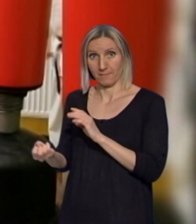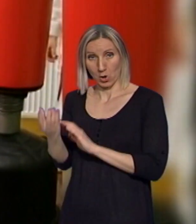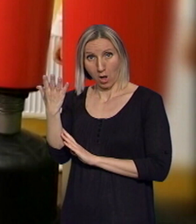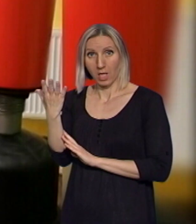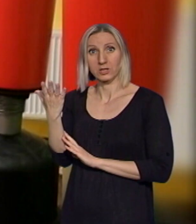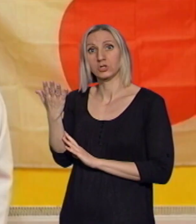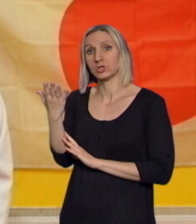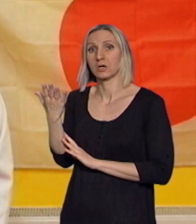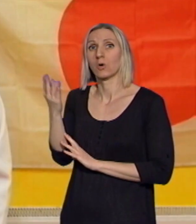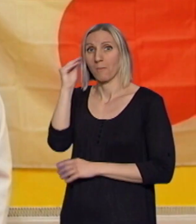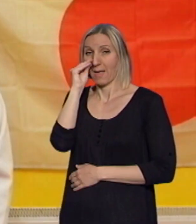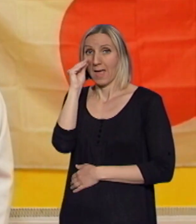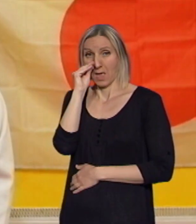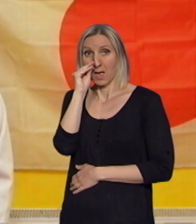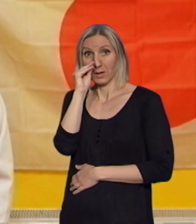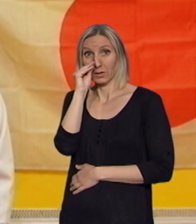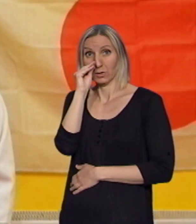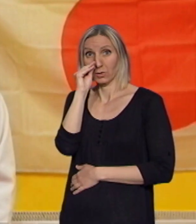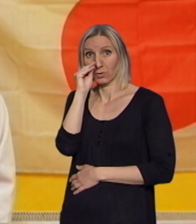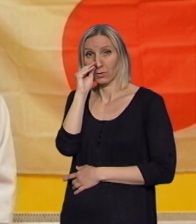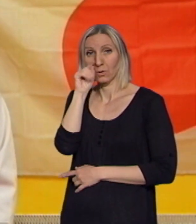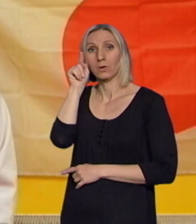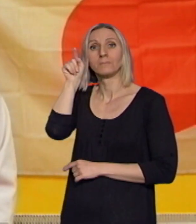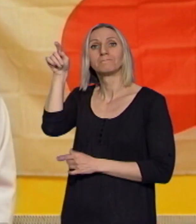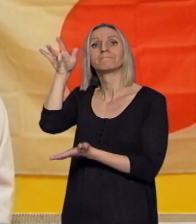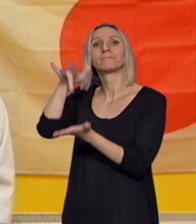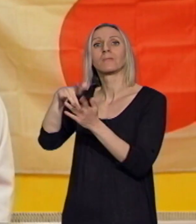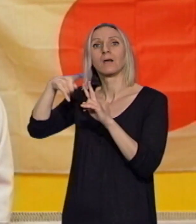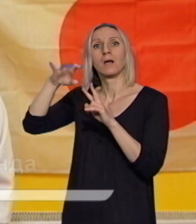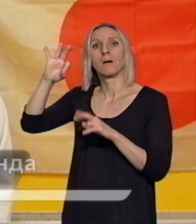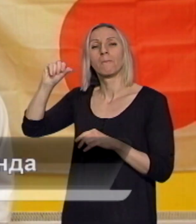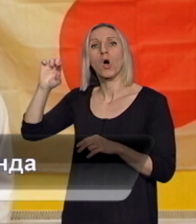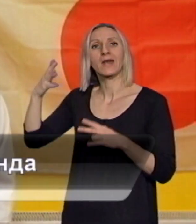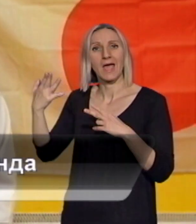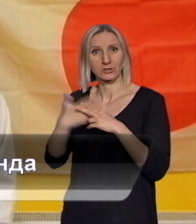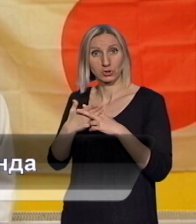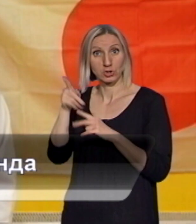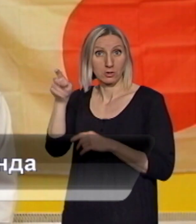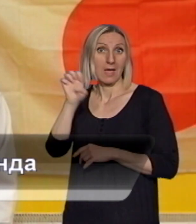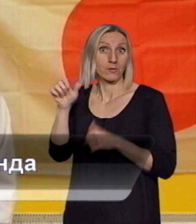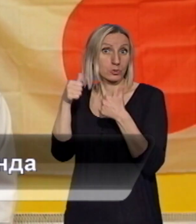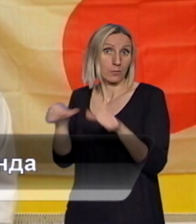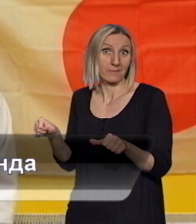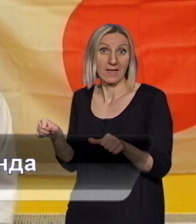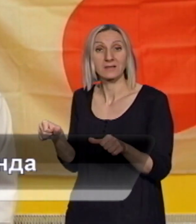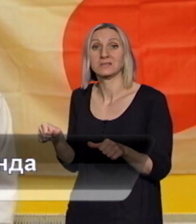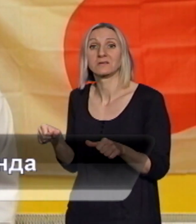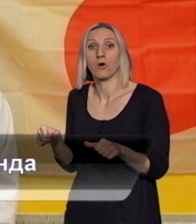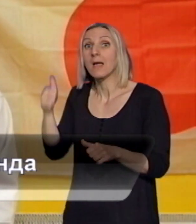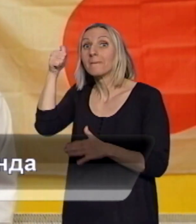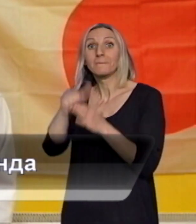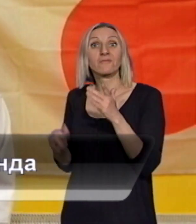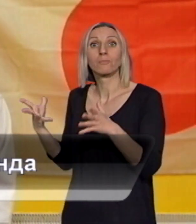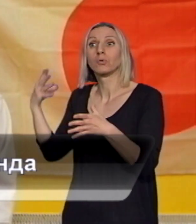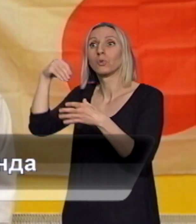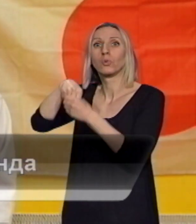održava maja mjeseca u Poreču, to je seniorsko prvenstvo Evrope i prvi put će ona nastupati u